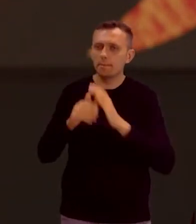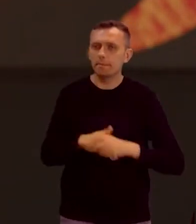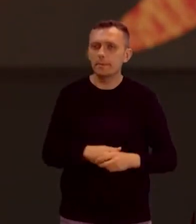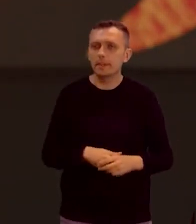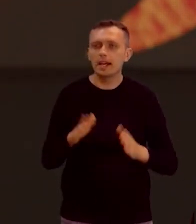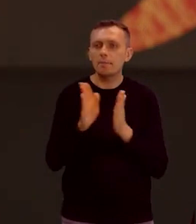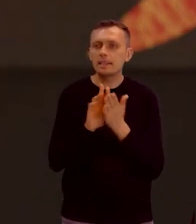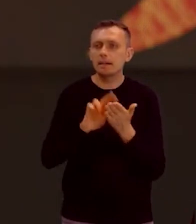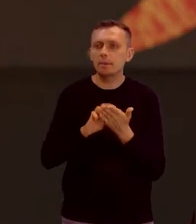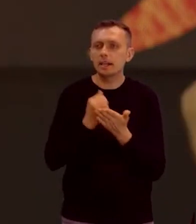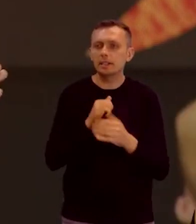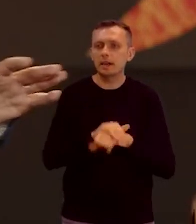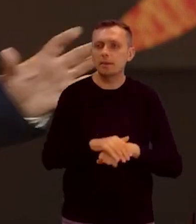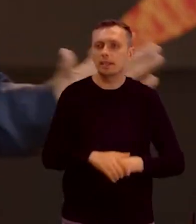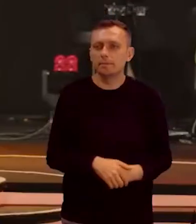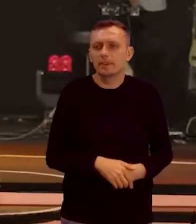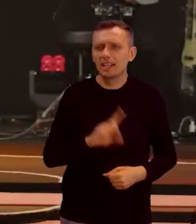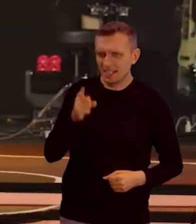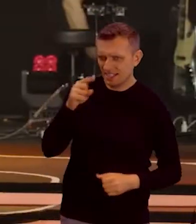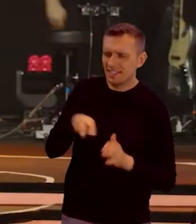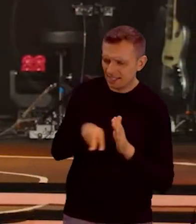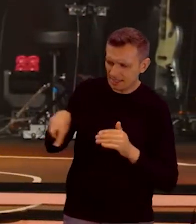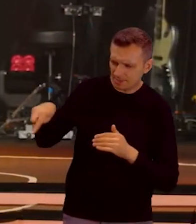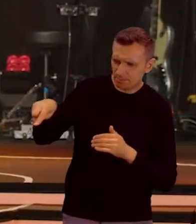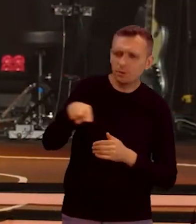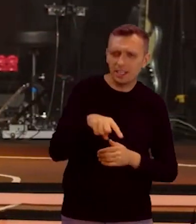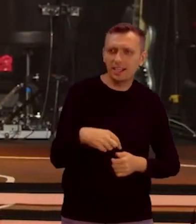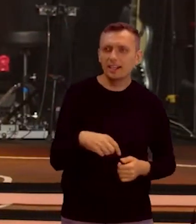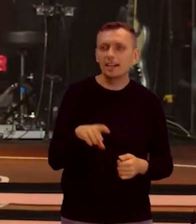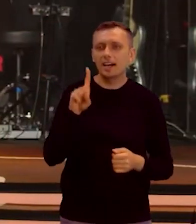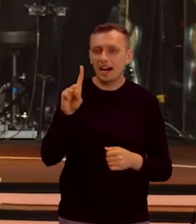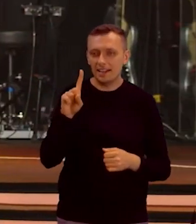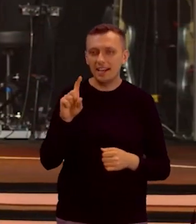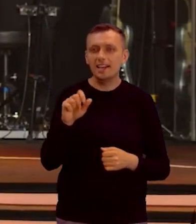Amen. I zanim zejdę z tego miejsca, jeszcze prędko nie zejdę,